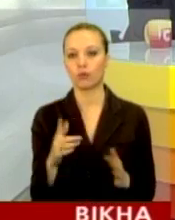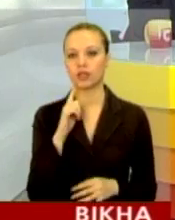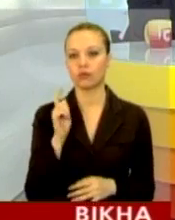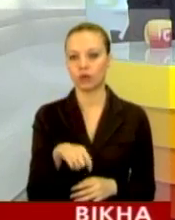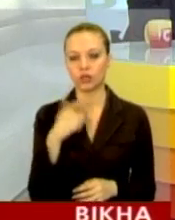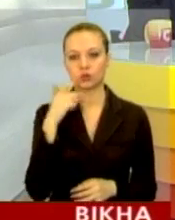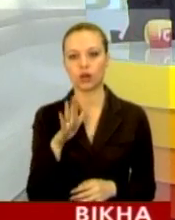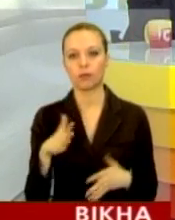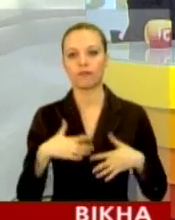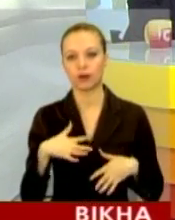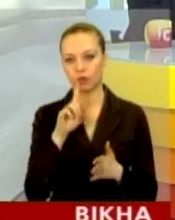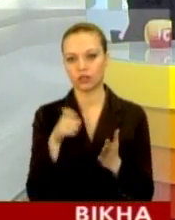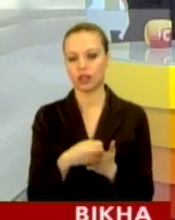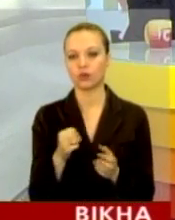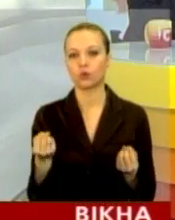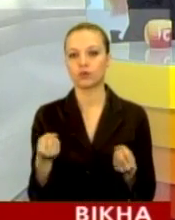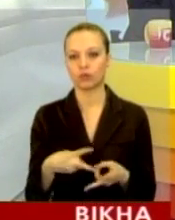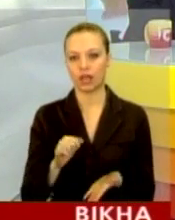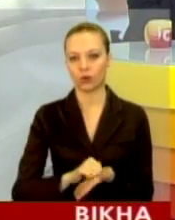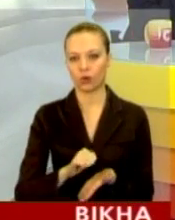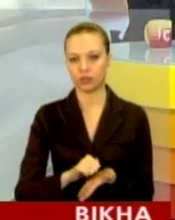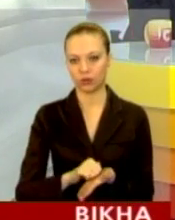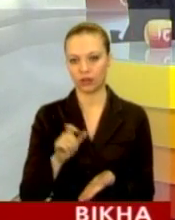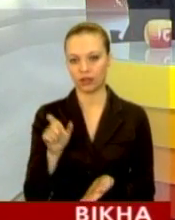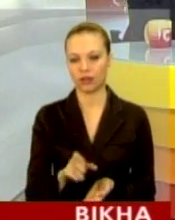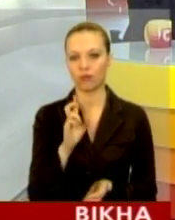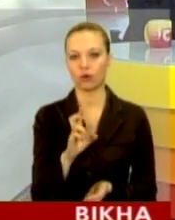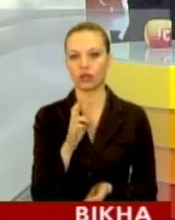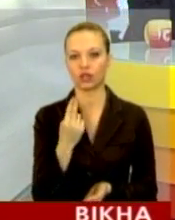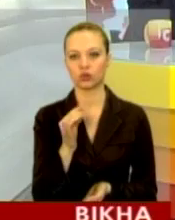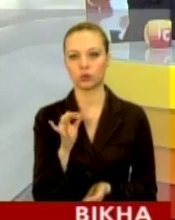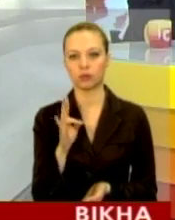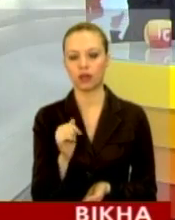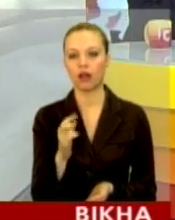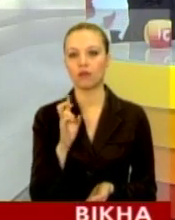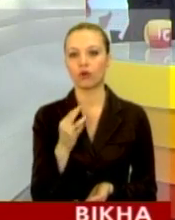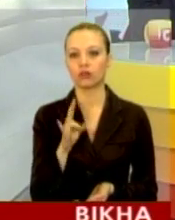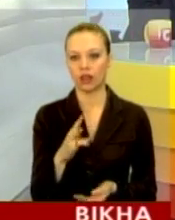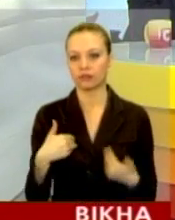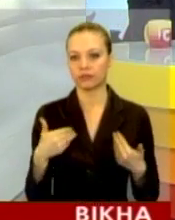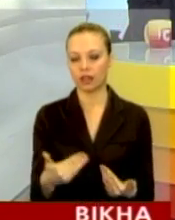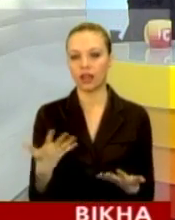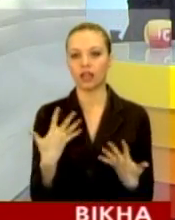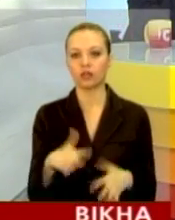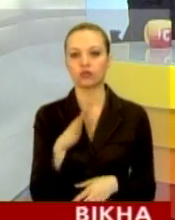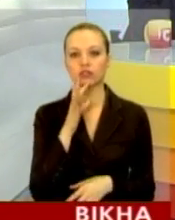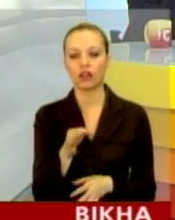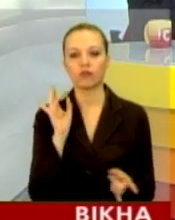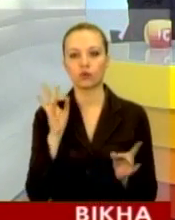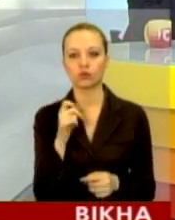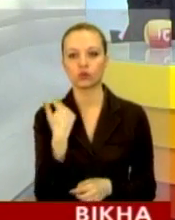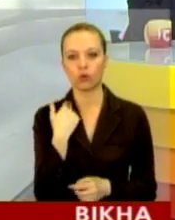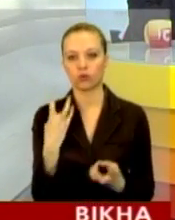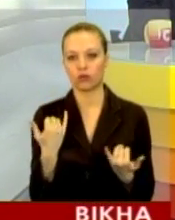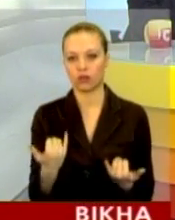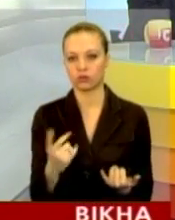Україні, зокрема в Криму, дізнаємося в нашого спеціального кореспондента Богдана Цюпина. Богдане, вітаю. То які вже заяви пролунали з Лондона на